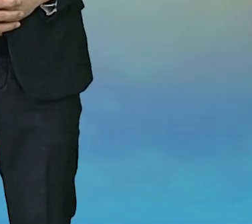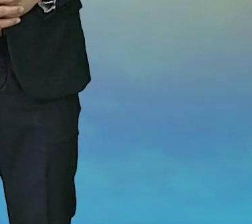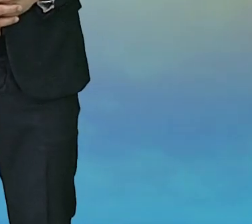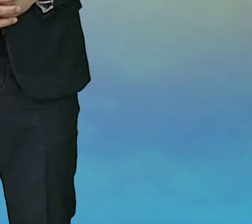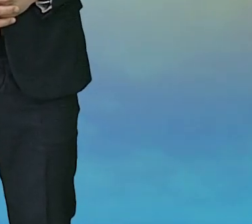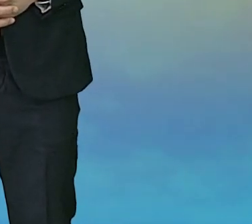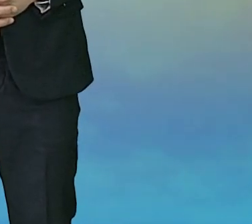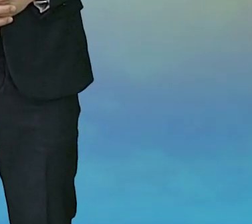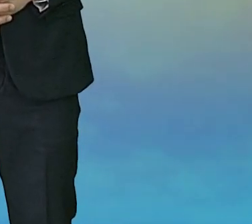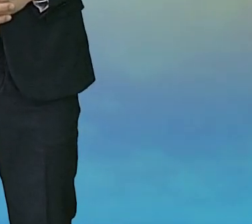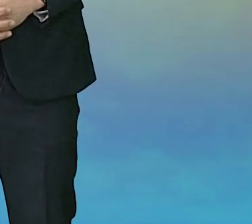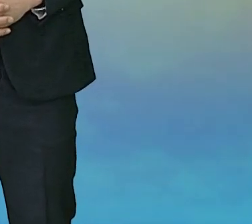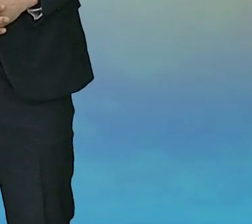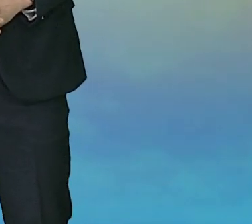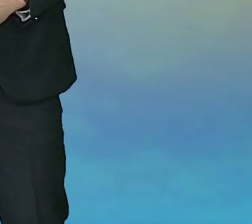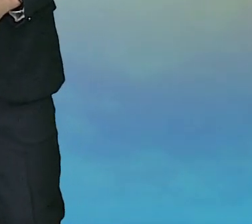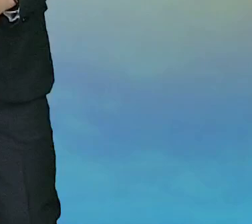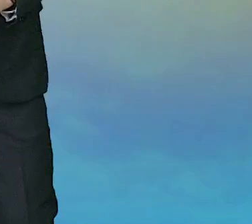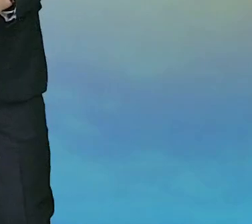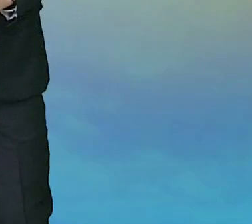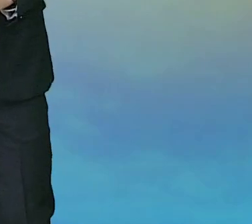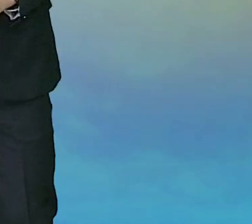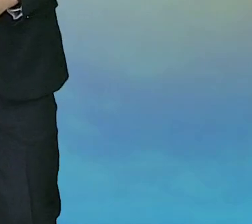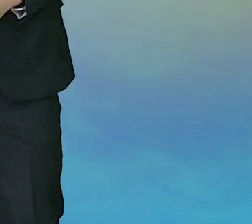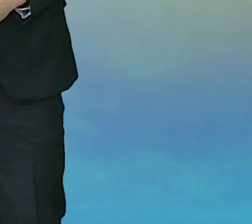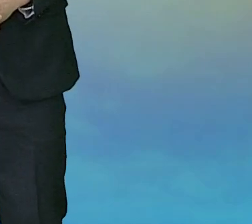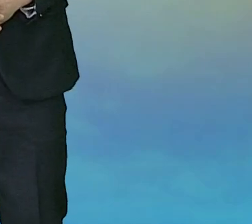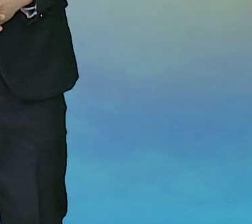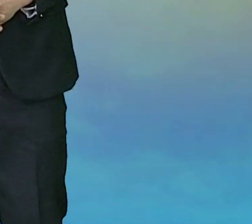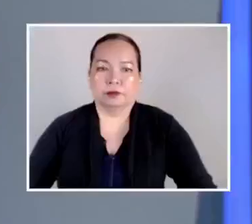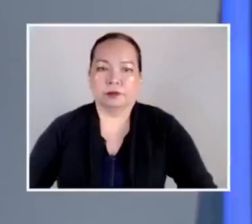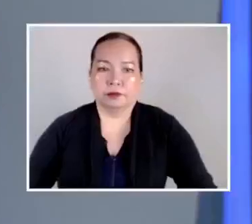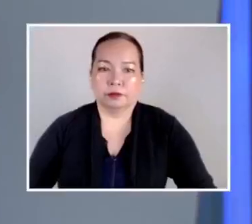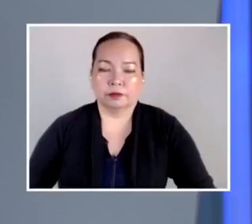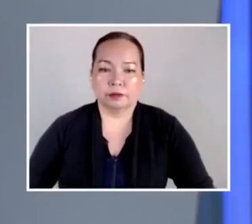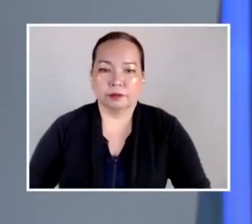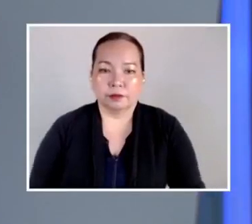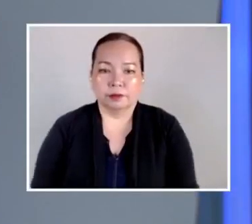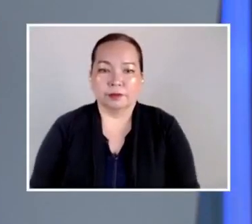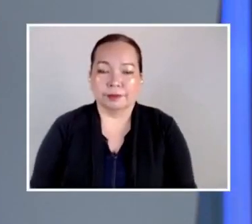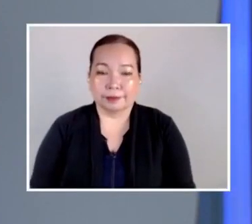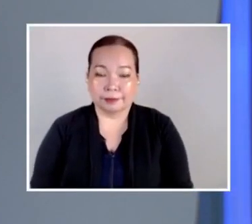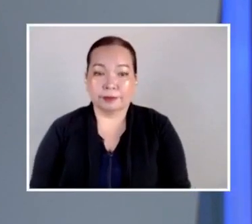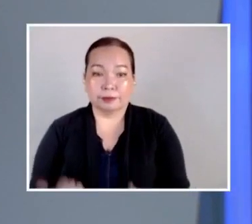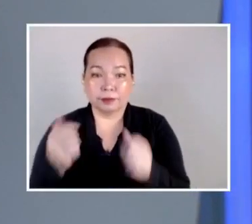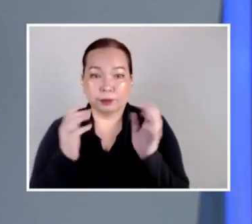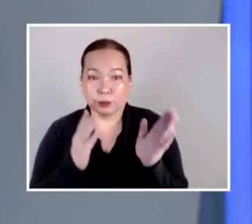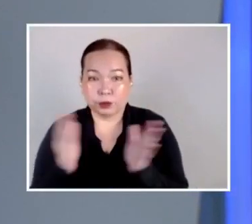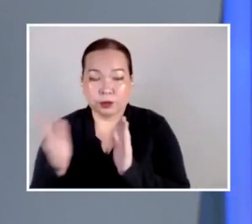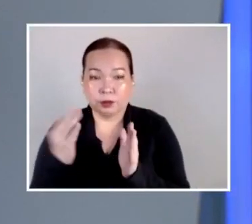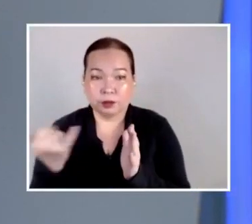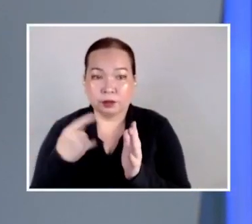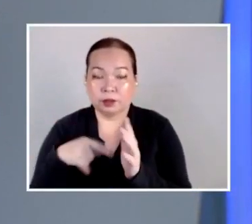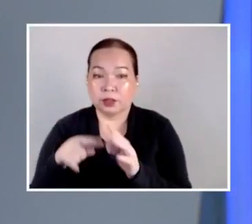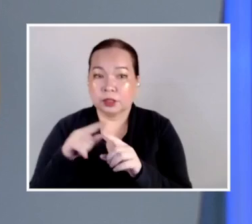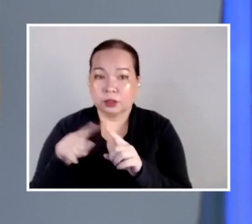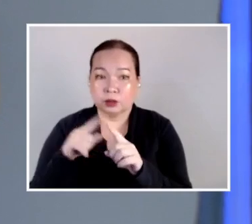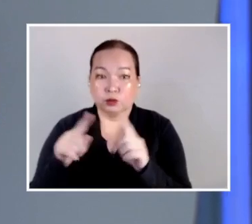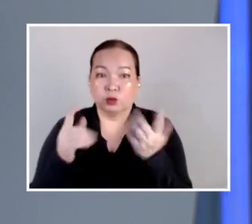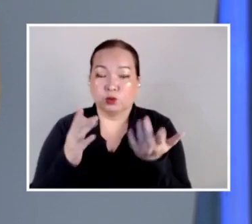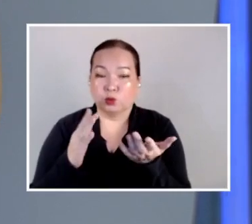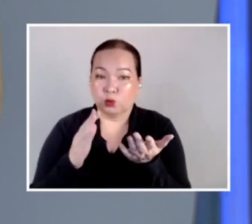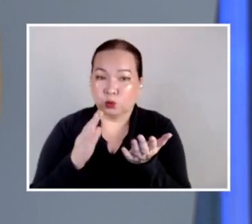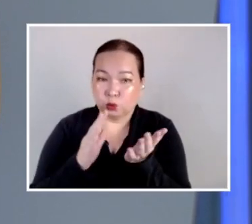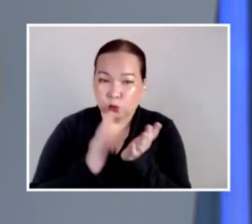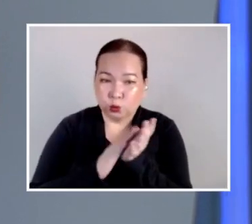Ito po ang kwentong napapanahon. Ako si Ariel Rojas. Ingat, kapamilya! Naghahanda na po ang ilang paaralan na ipatupad ng tuluyan